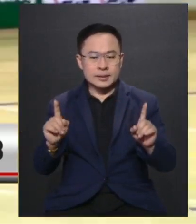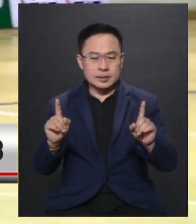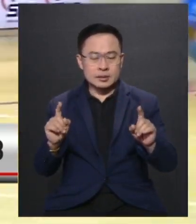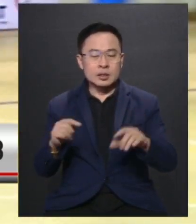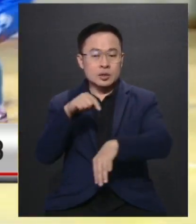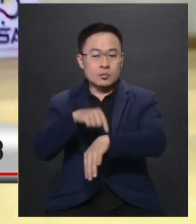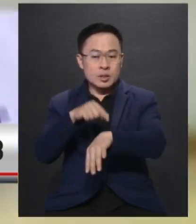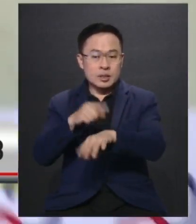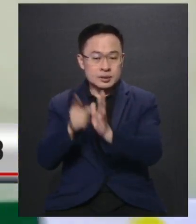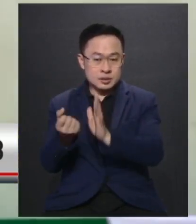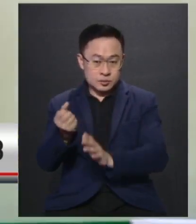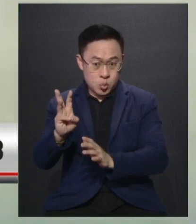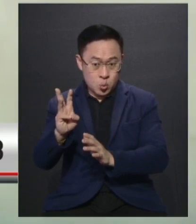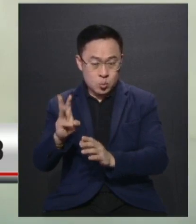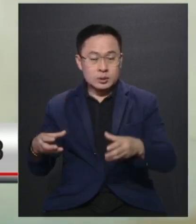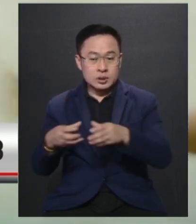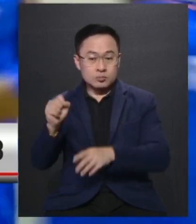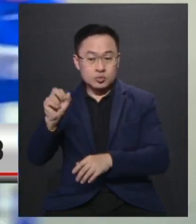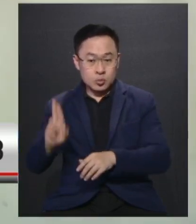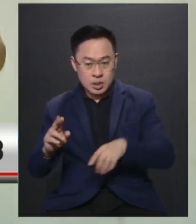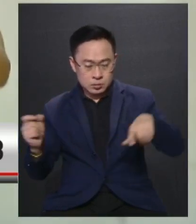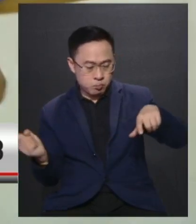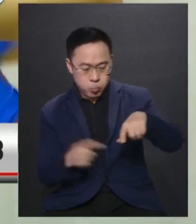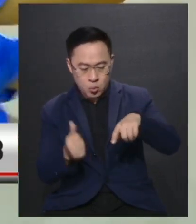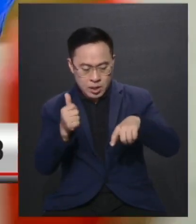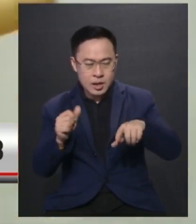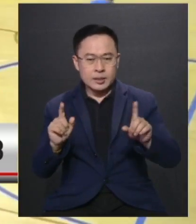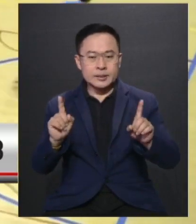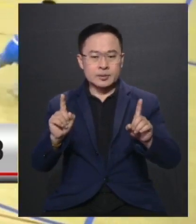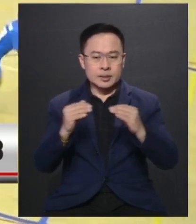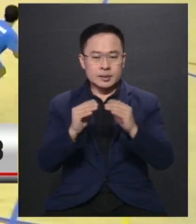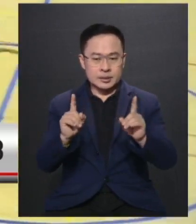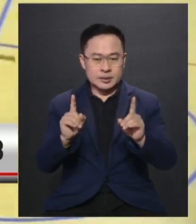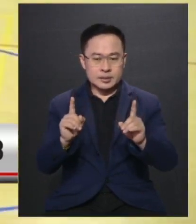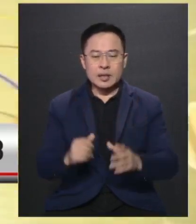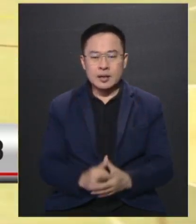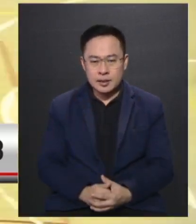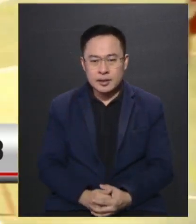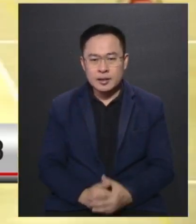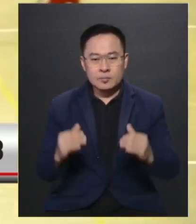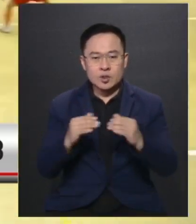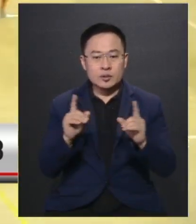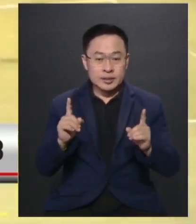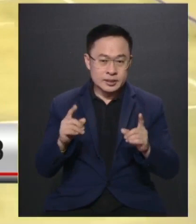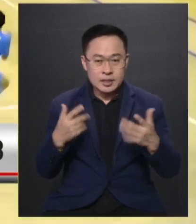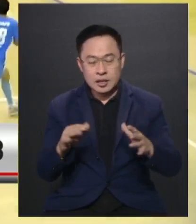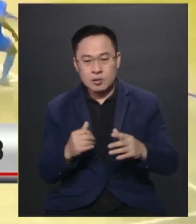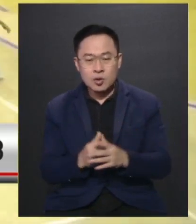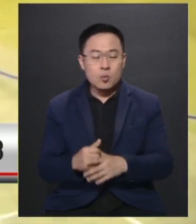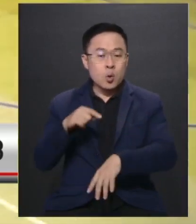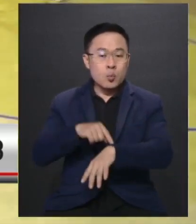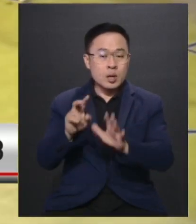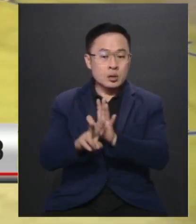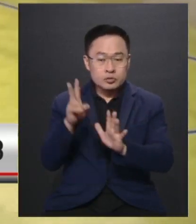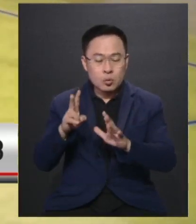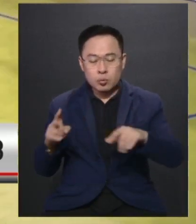ค่ะจากภาณุวัฒน์มะลิเลาะนะคะดีใจกันไปขอบคุณแฟนๆขอบคุณเพื่อนๆด้วยแล้วครึ่งเวลาหลัง